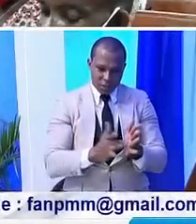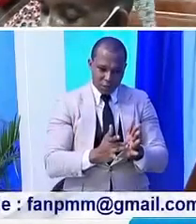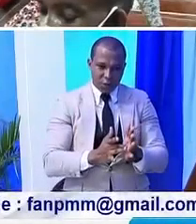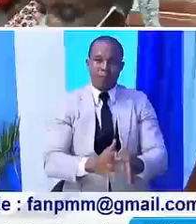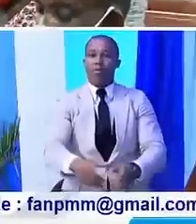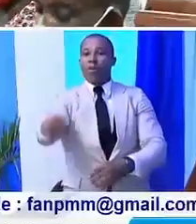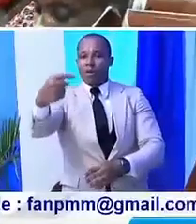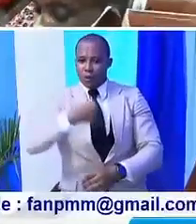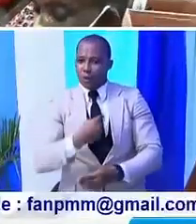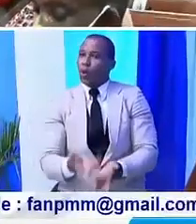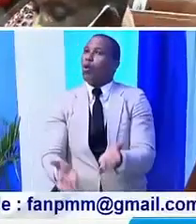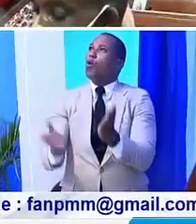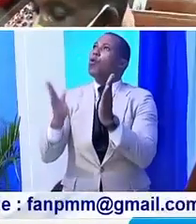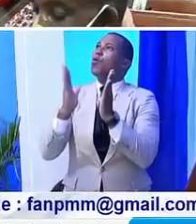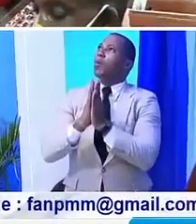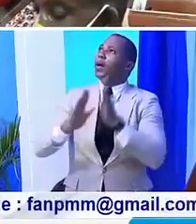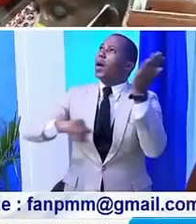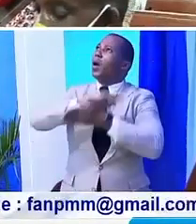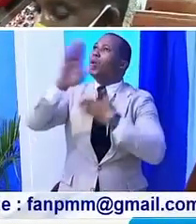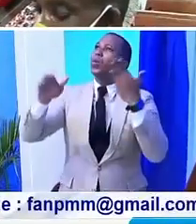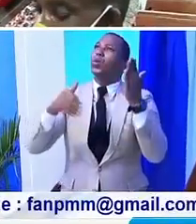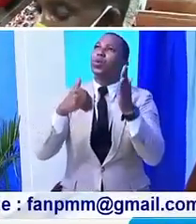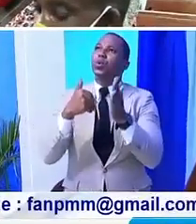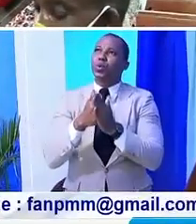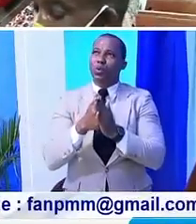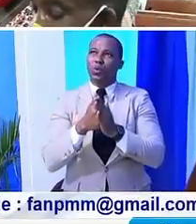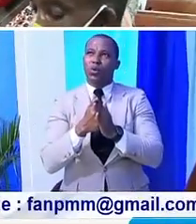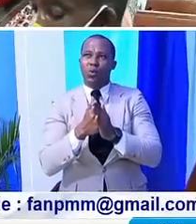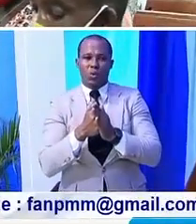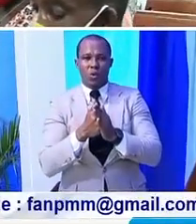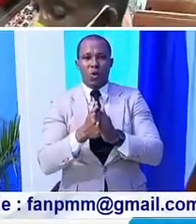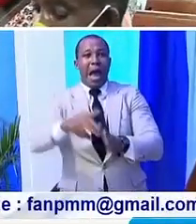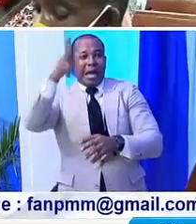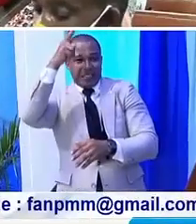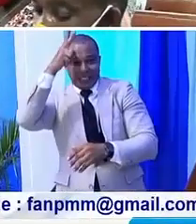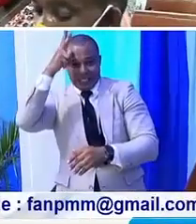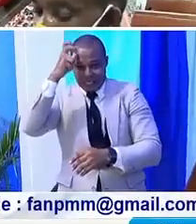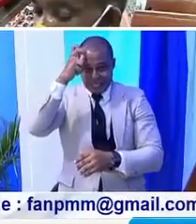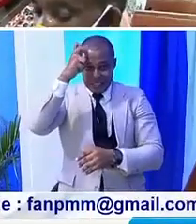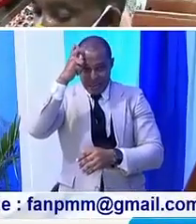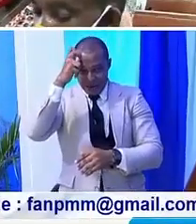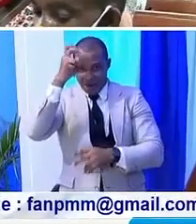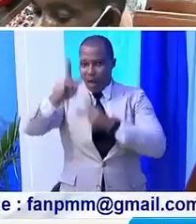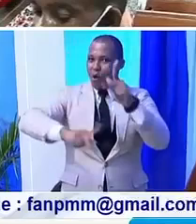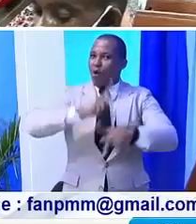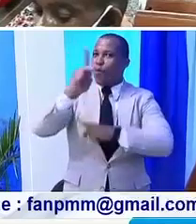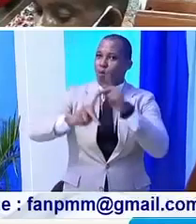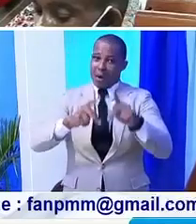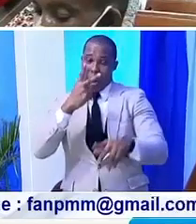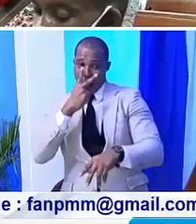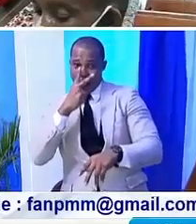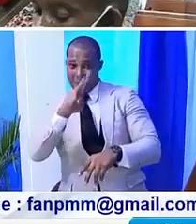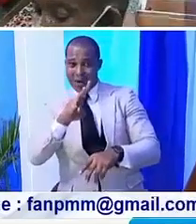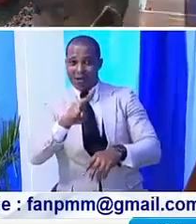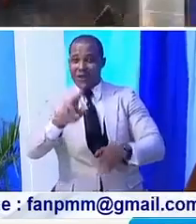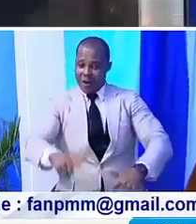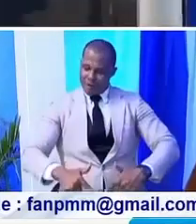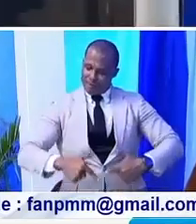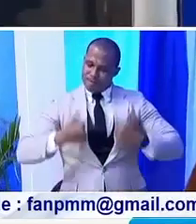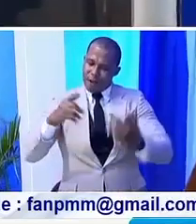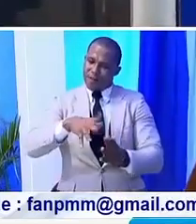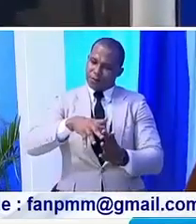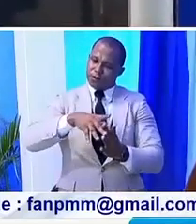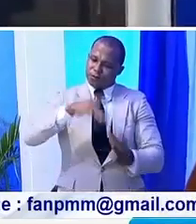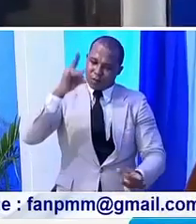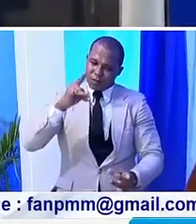Je commande à tous les miroirs démoniaques et aux gardiens de surveillance contre ma vie spirituelle de